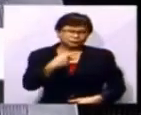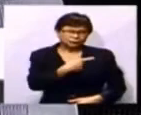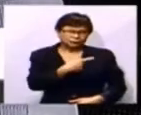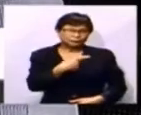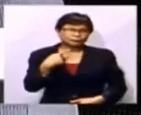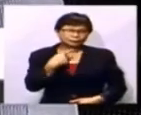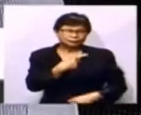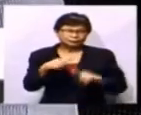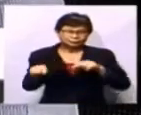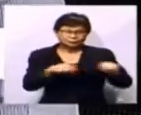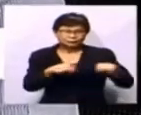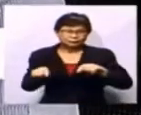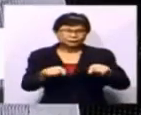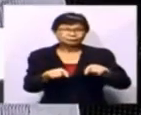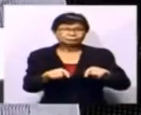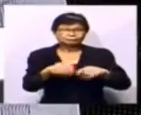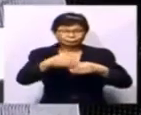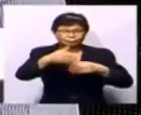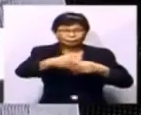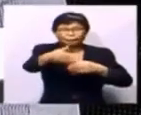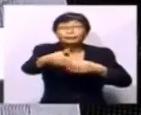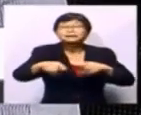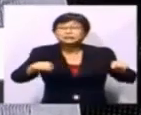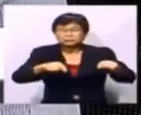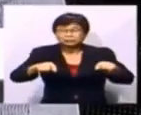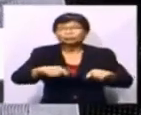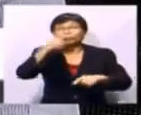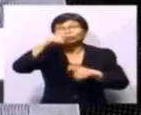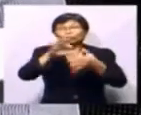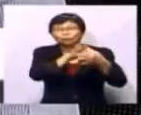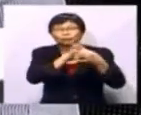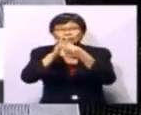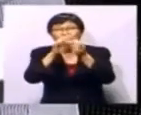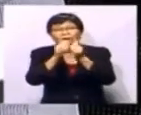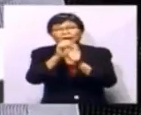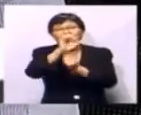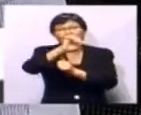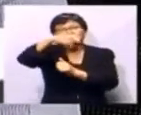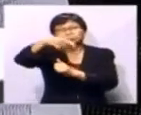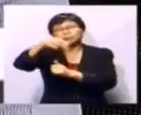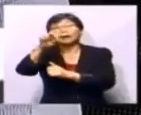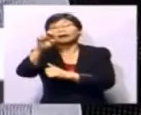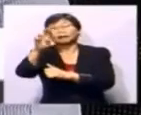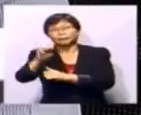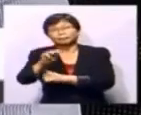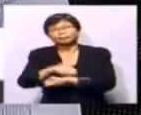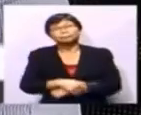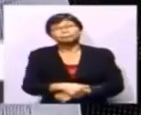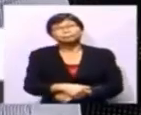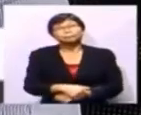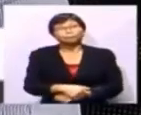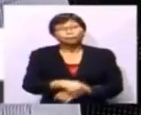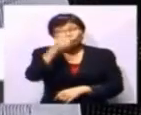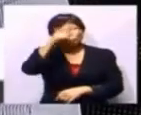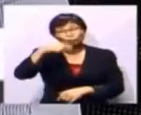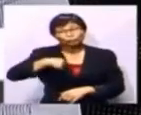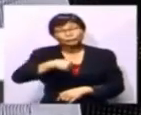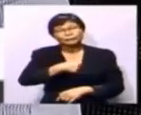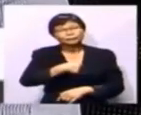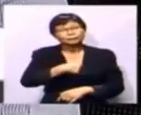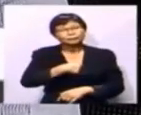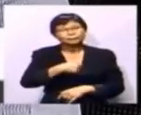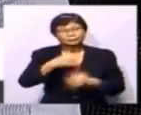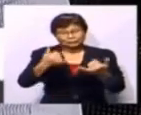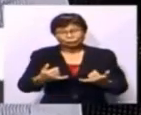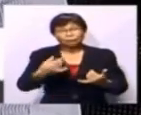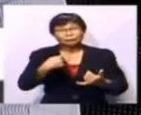mengambil tindakan-tindakan susulan untuk bekerjasama dengan pihak berkuasa dan juga untuk kita